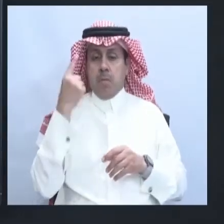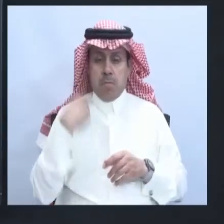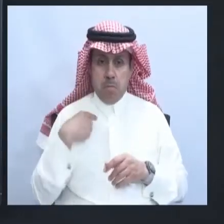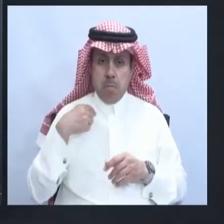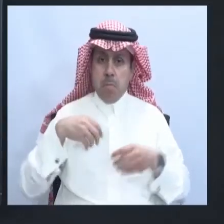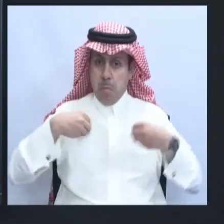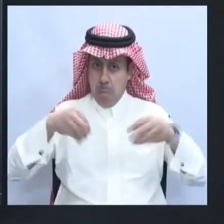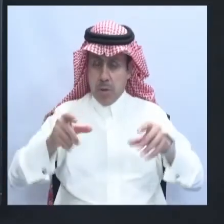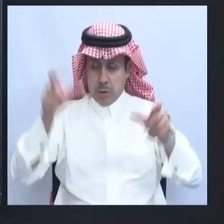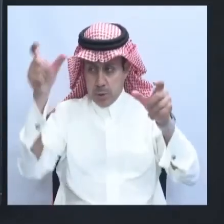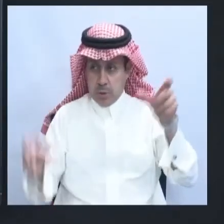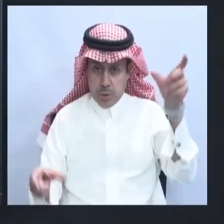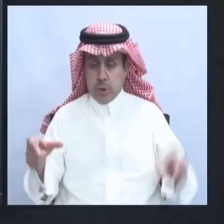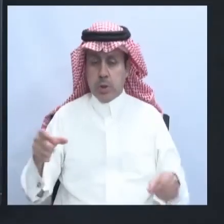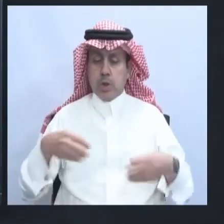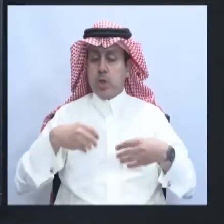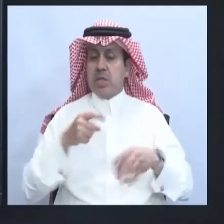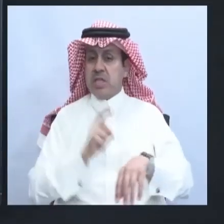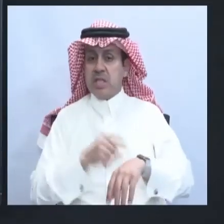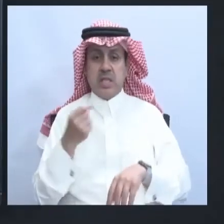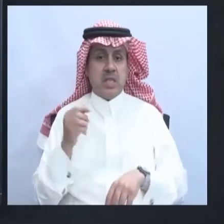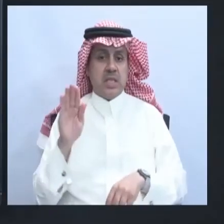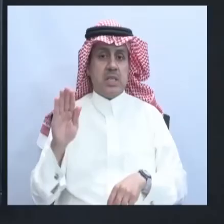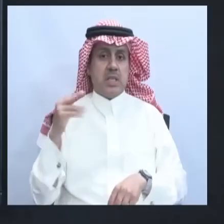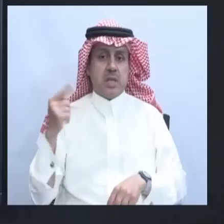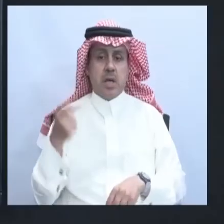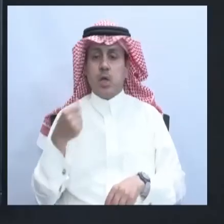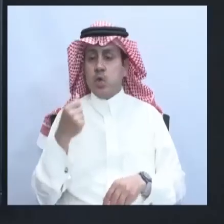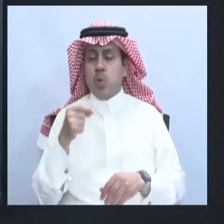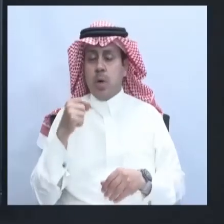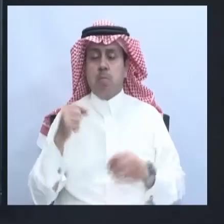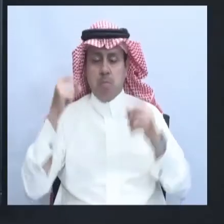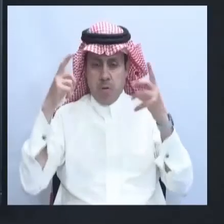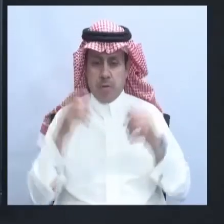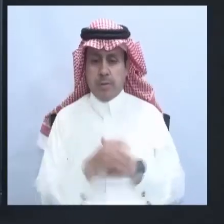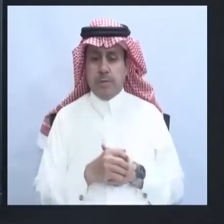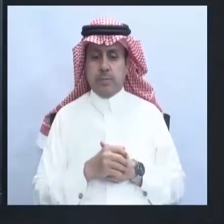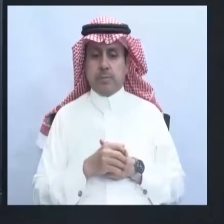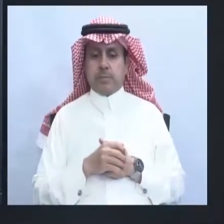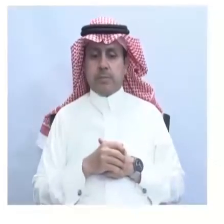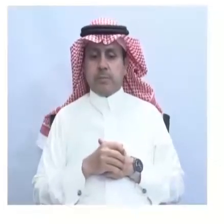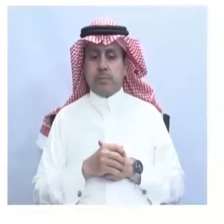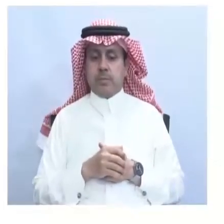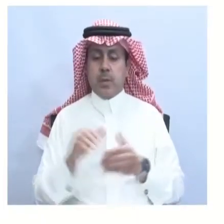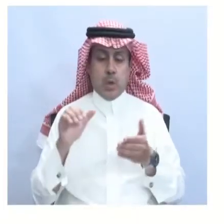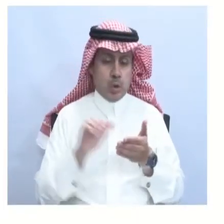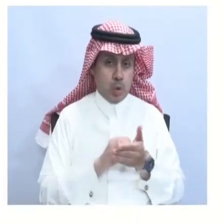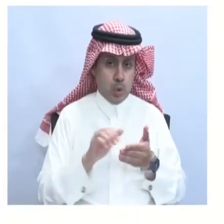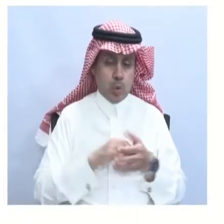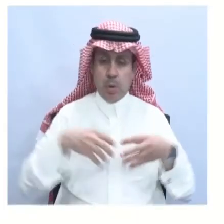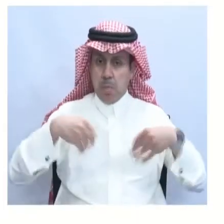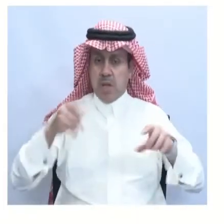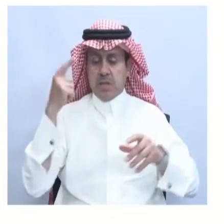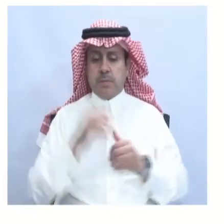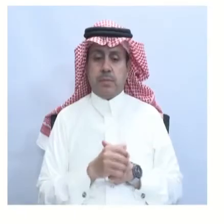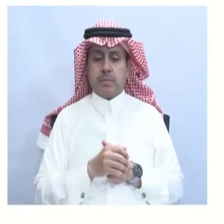المشتري فالجهاله هنا منتفيه الجهال هنا منتفيه هذا ما يتعلق ايها الطلاب بشروط البيع السبعه